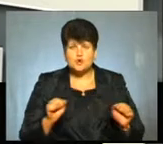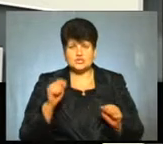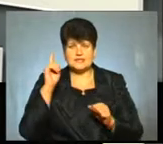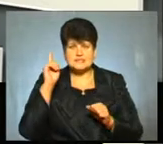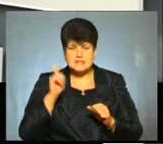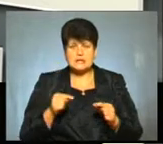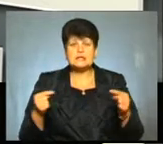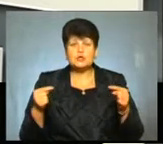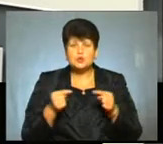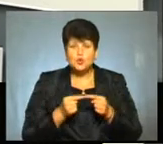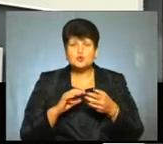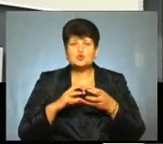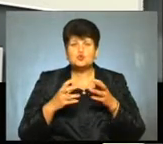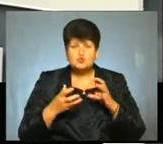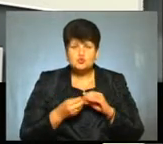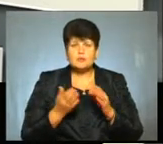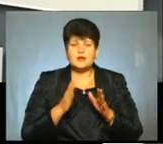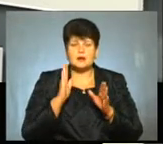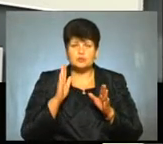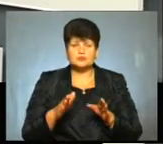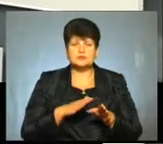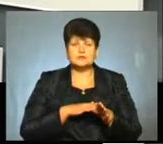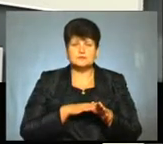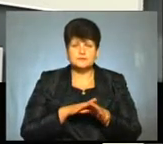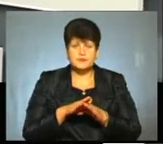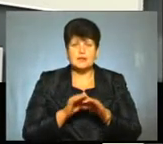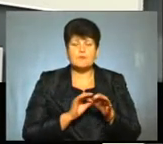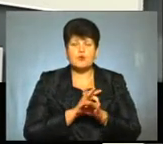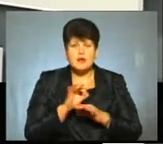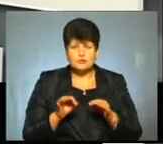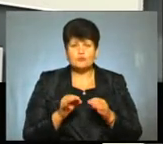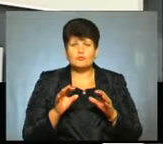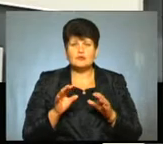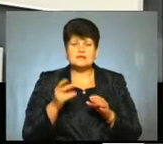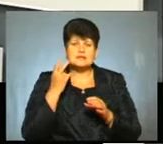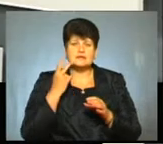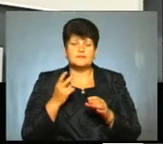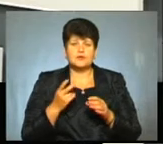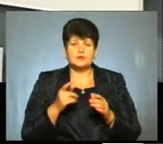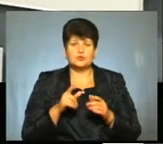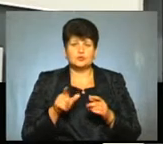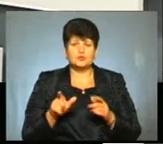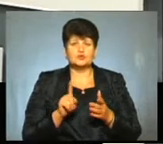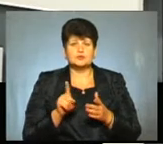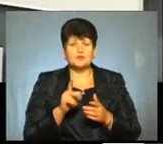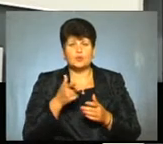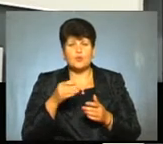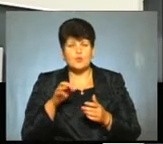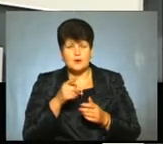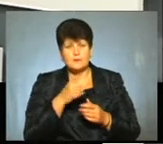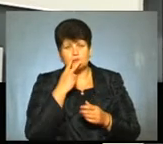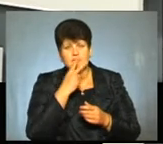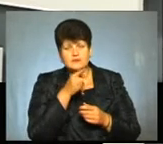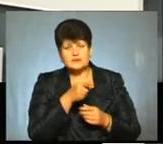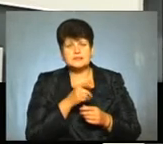можете знати точну суму, яка буде на реалізацію самого проєкту, тому що все зазвичай люди яким чином беруть. Вони щось загуглять, і